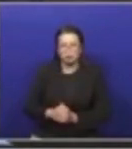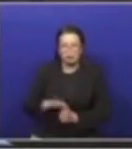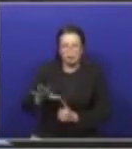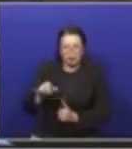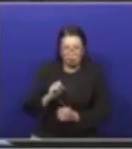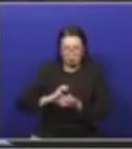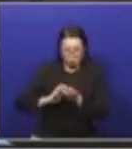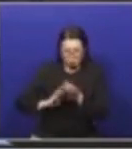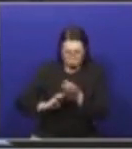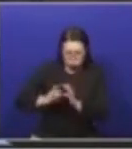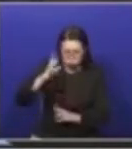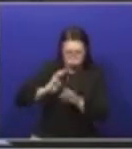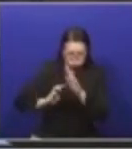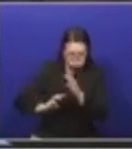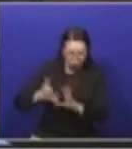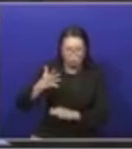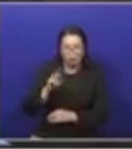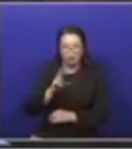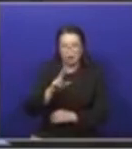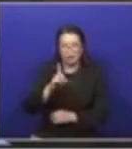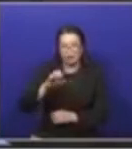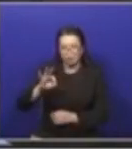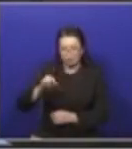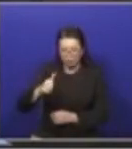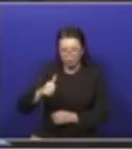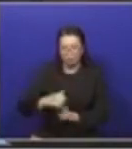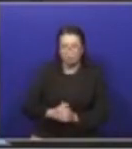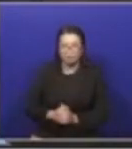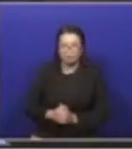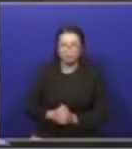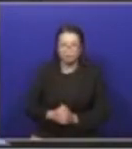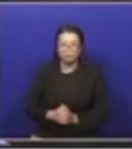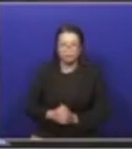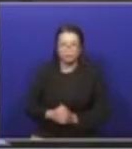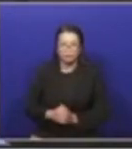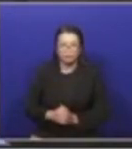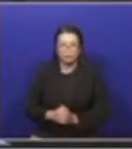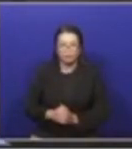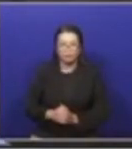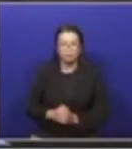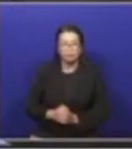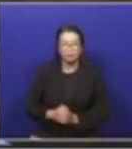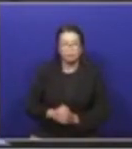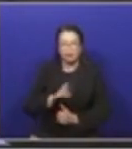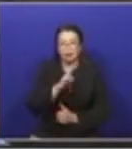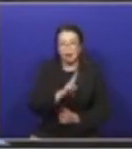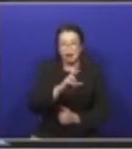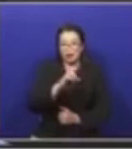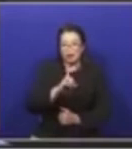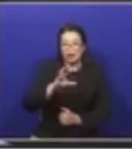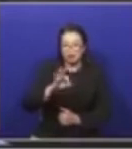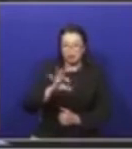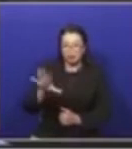มีคนในวงการเขาเรียกว่าขยะอาจเพราะมันสามารถประหยัดเวลาในการเอาไปทำเป็นเชื้อเพลิงขยะค่ะd fแต่ผมขอเรียกสั้นๆว่าอ่า DSนะครับเจ้า rd f